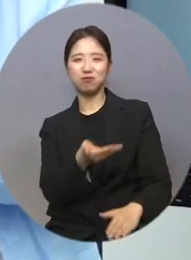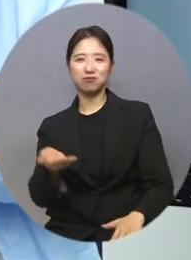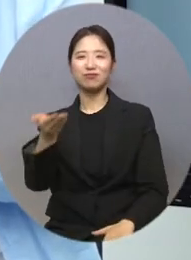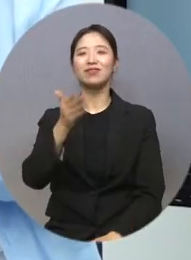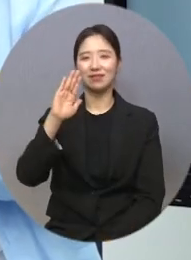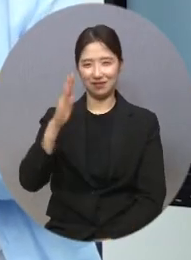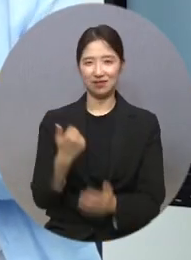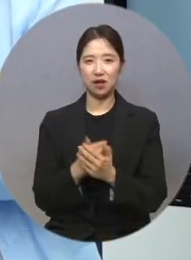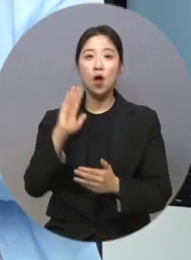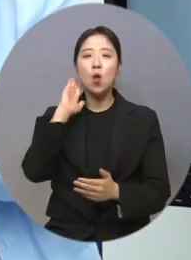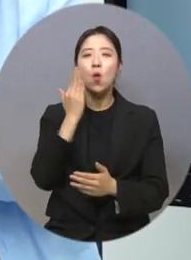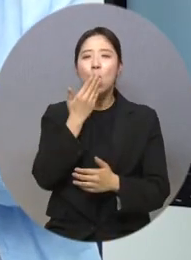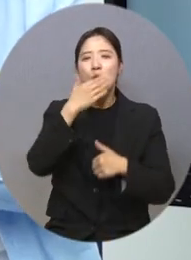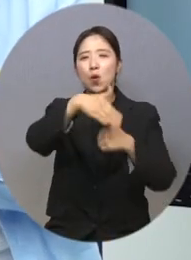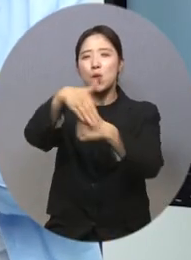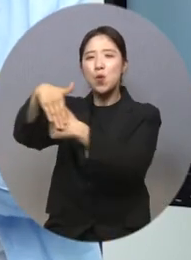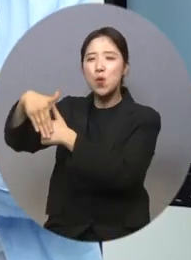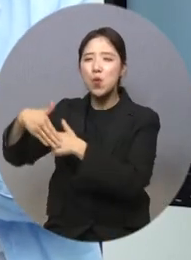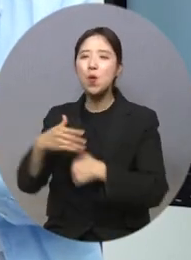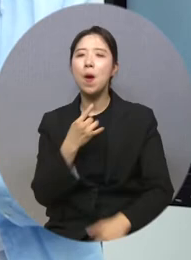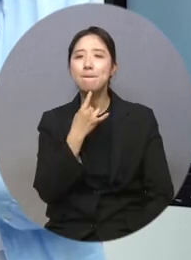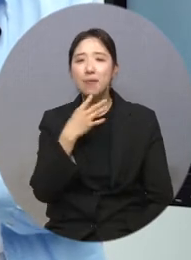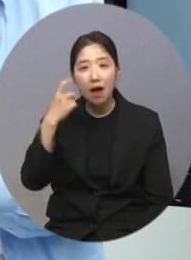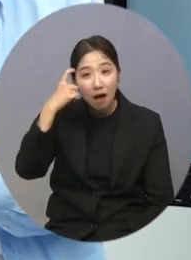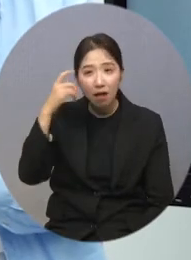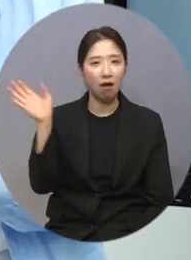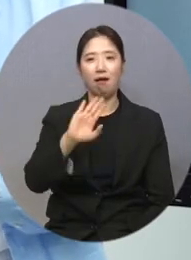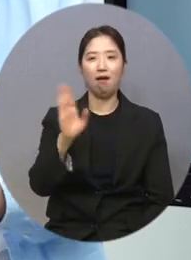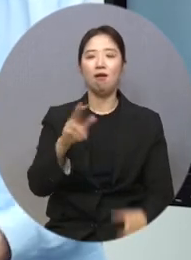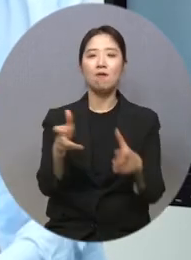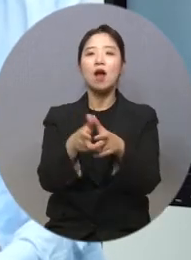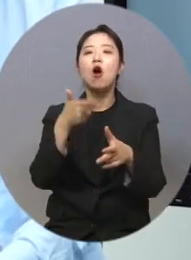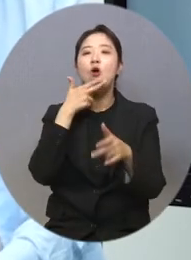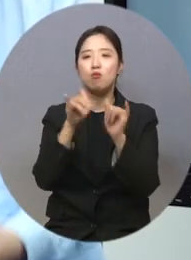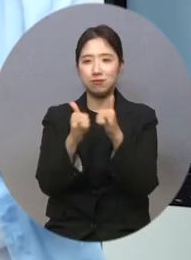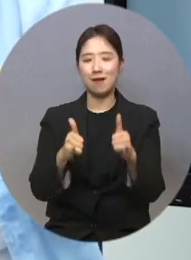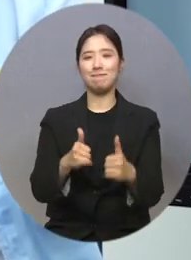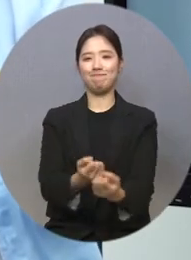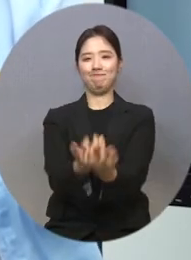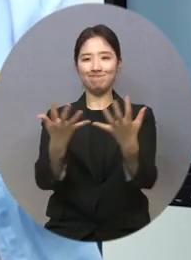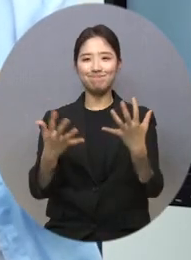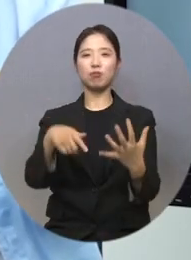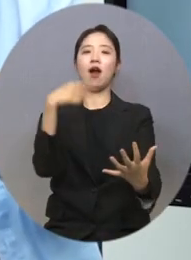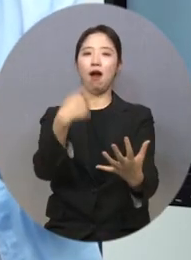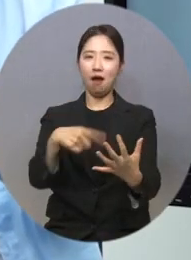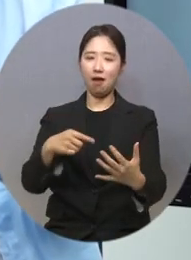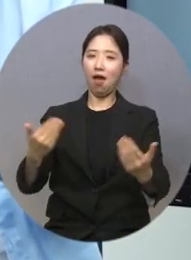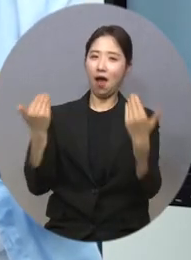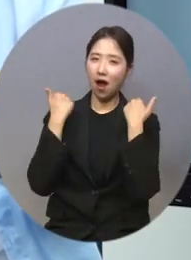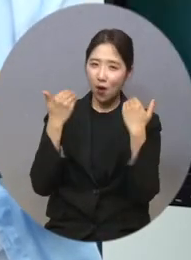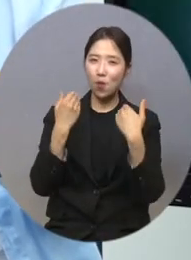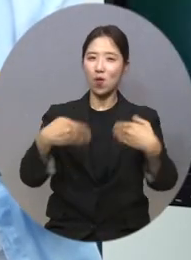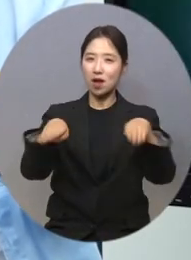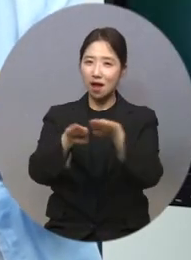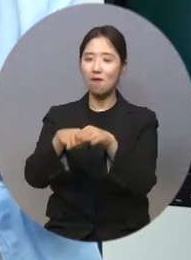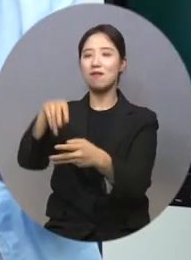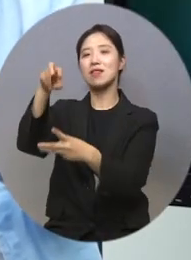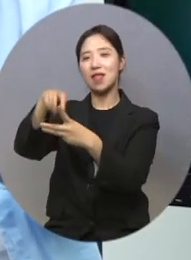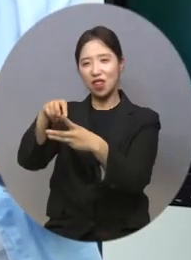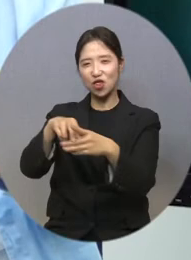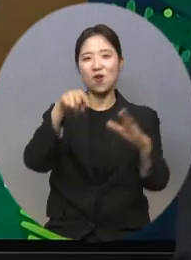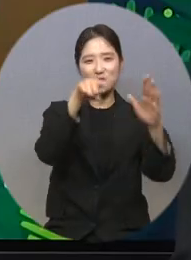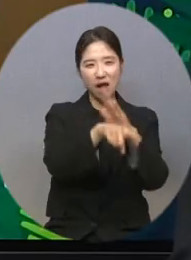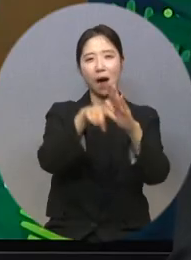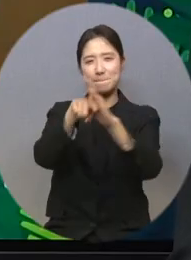도움을 받는 입장의 어떤 농인이 비장애인을 가르치고 수업을 다니고 지금 학교, 기관,